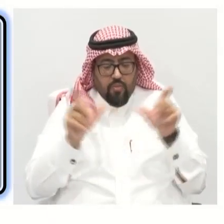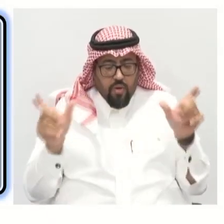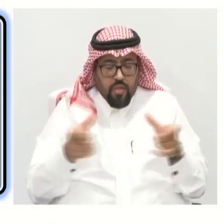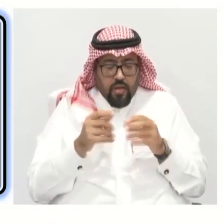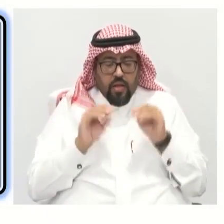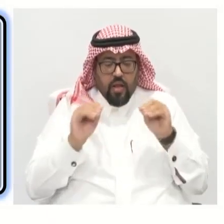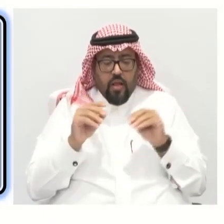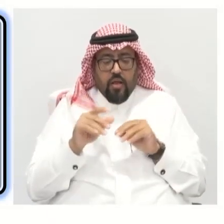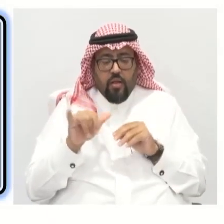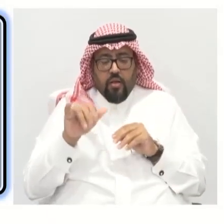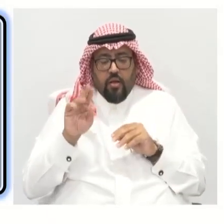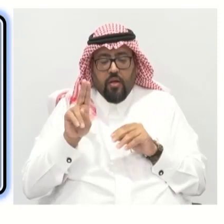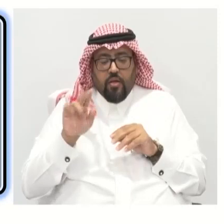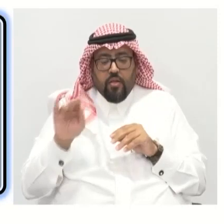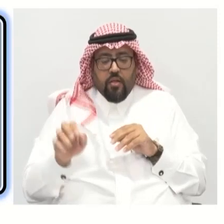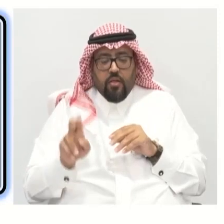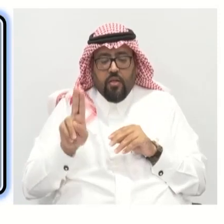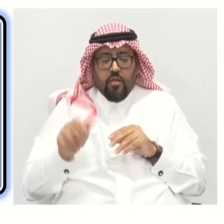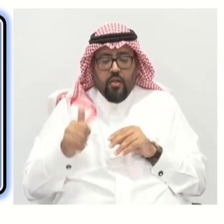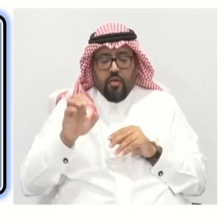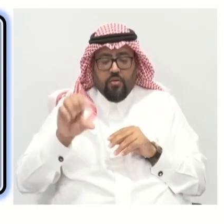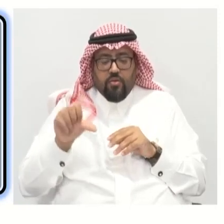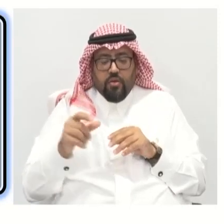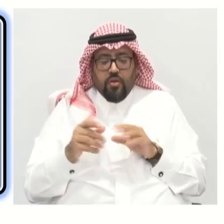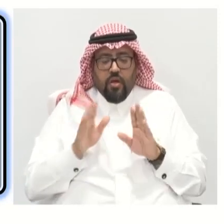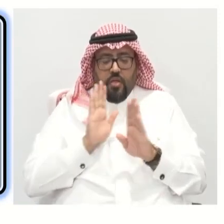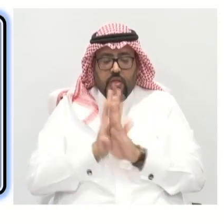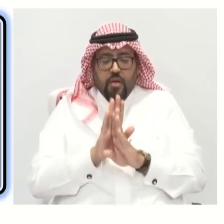والمواطنات الذين يحتاجون الى المسانده